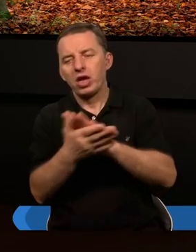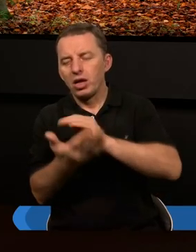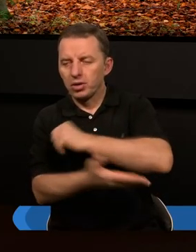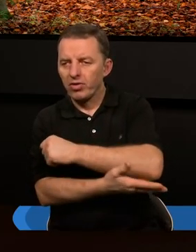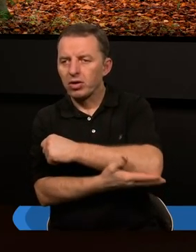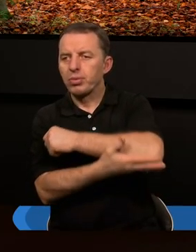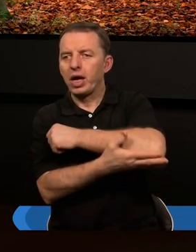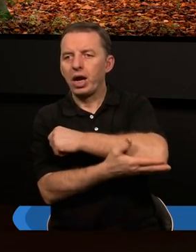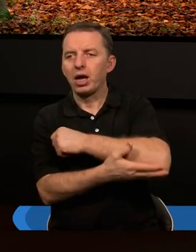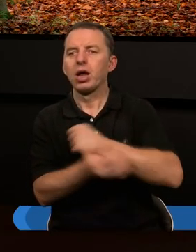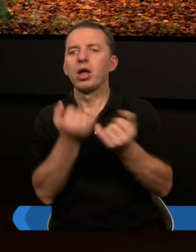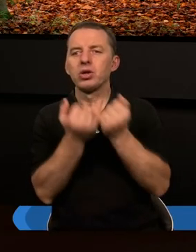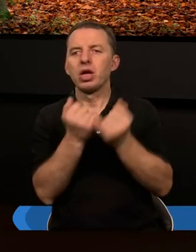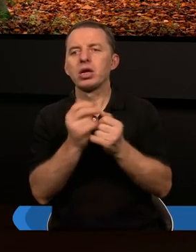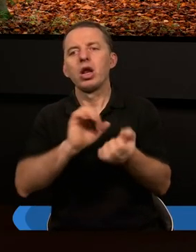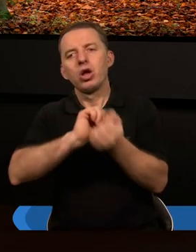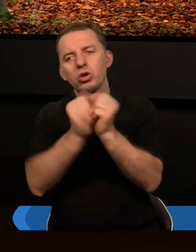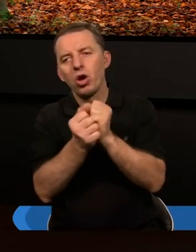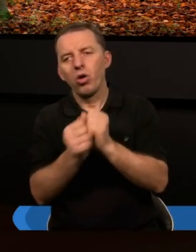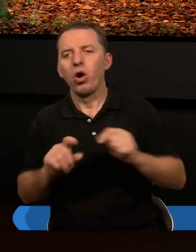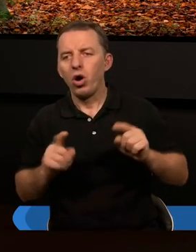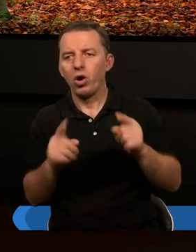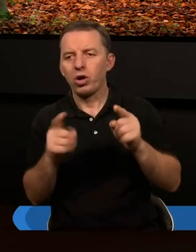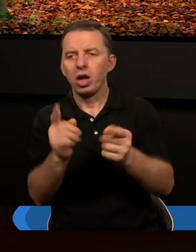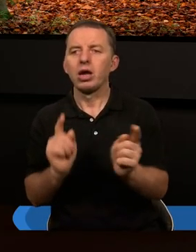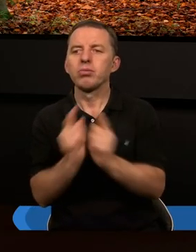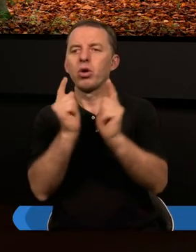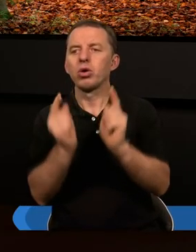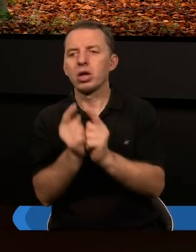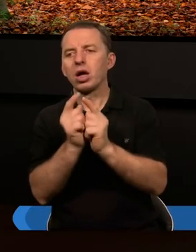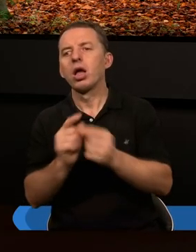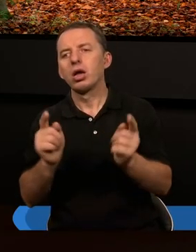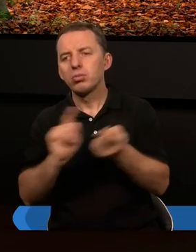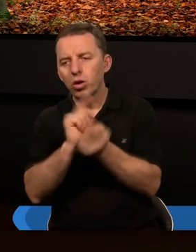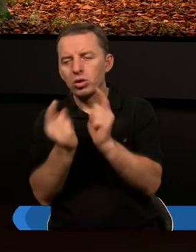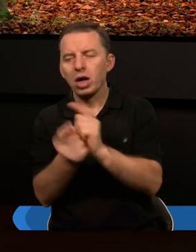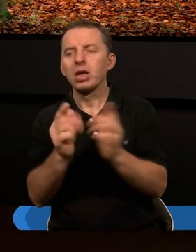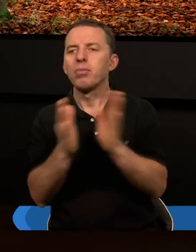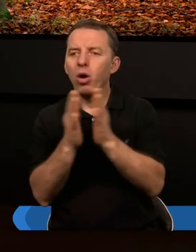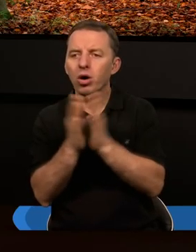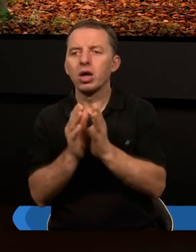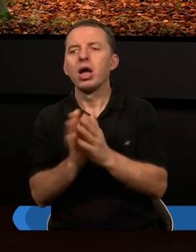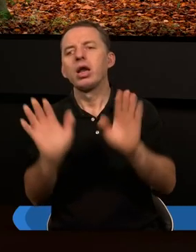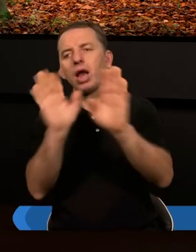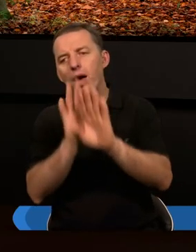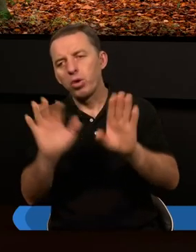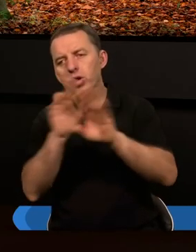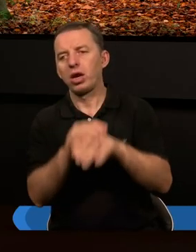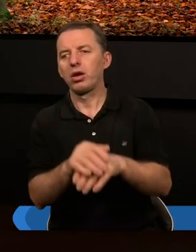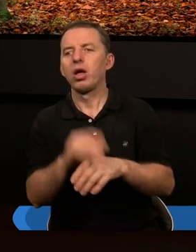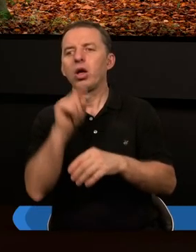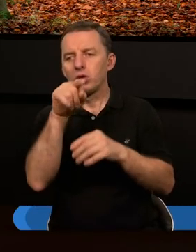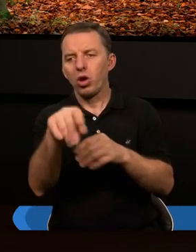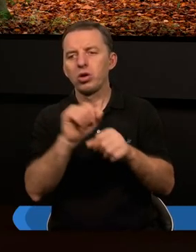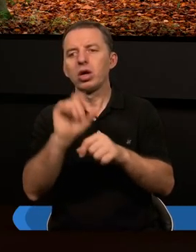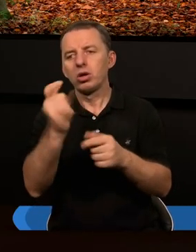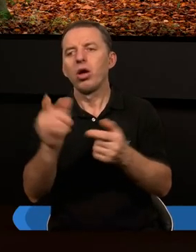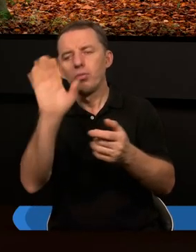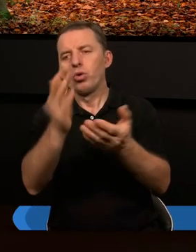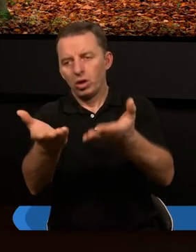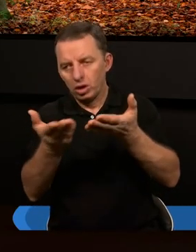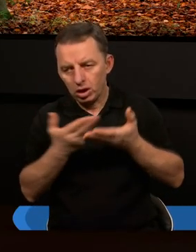wspierać. Jeżeli są organizowane spotkania, nawet spotkania modlitewne, nabożeństwa, to jest to, co